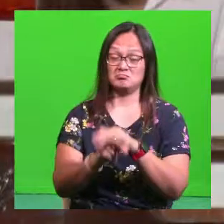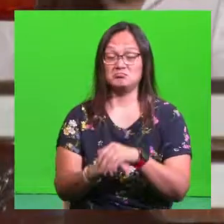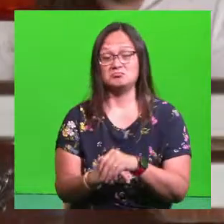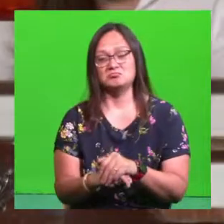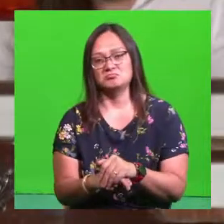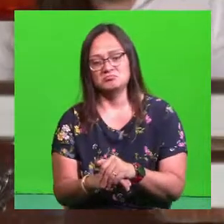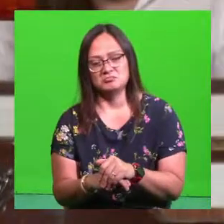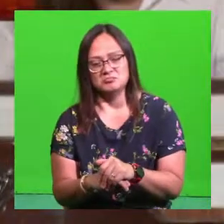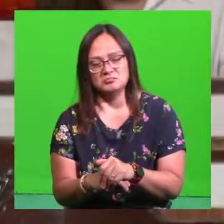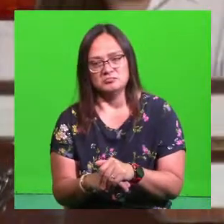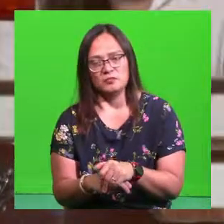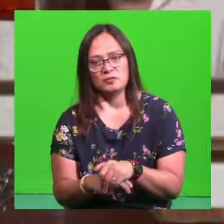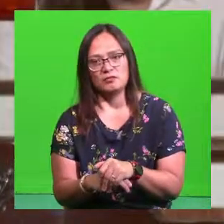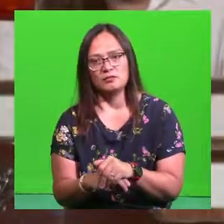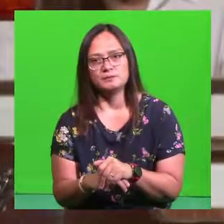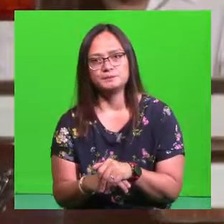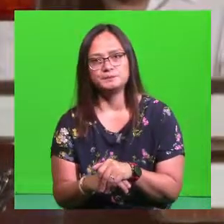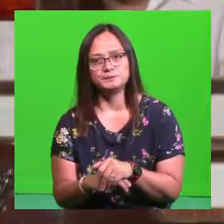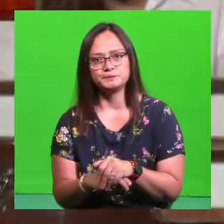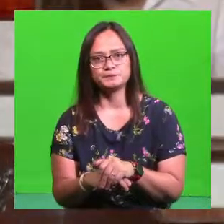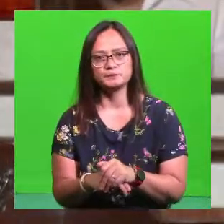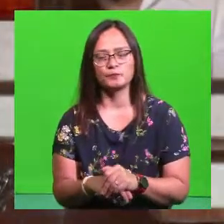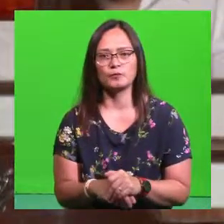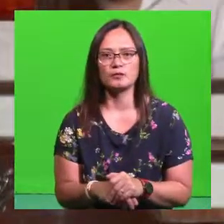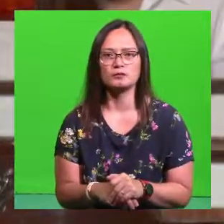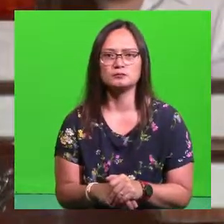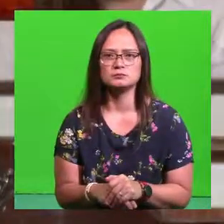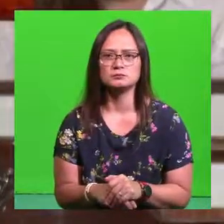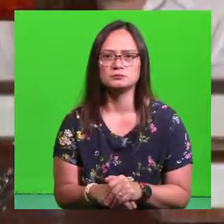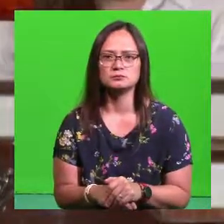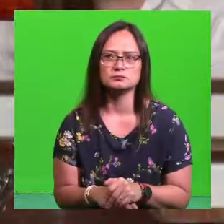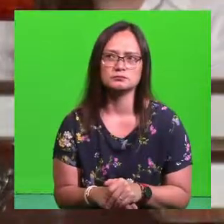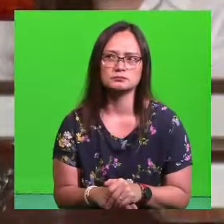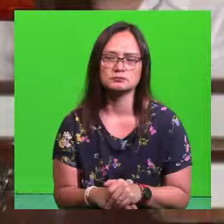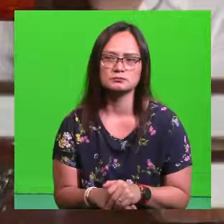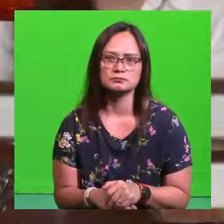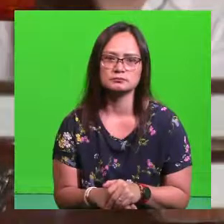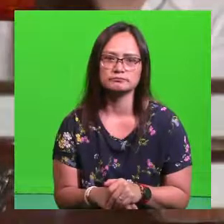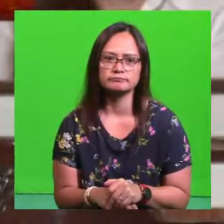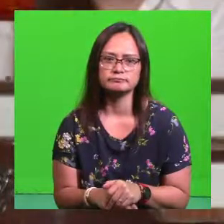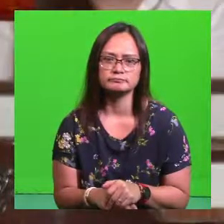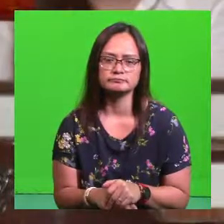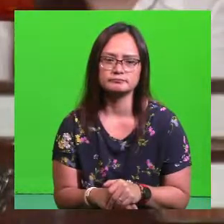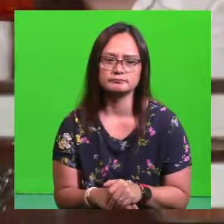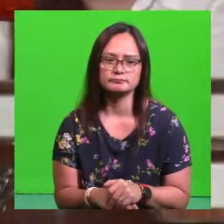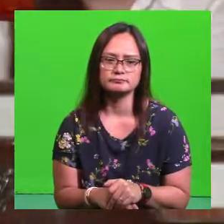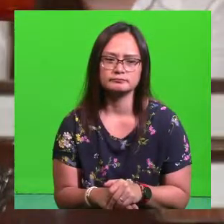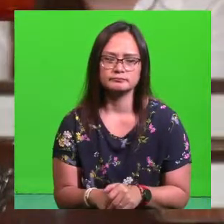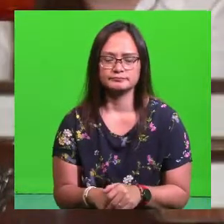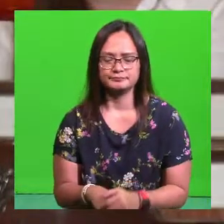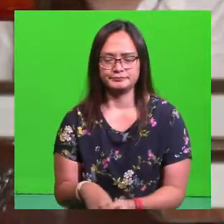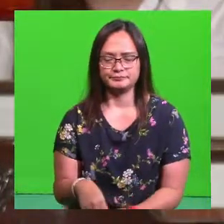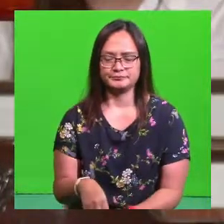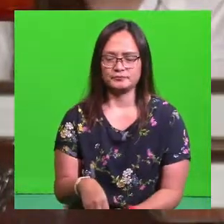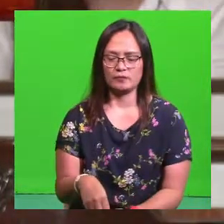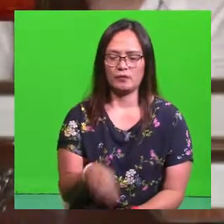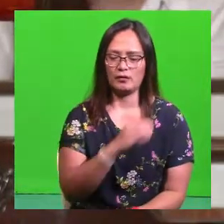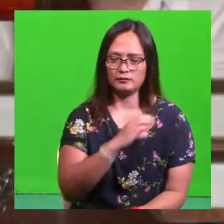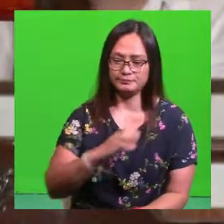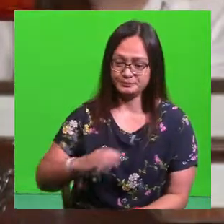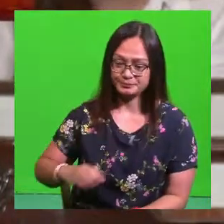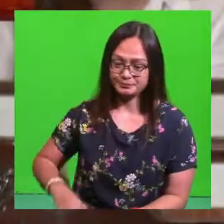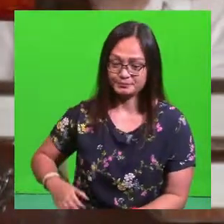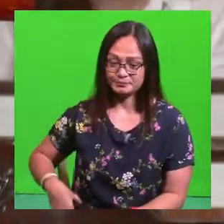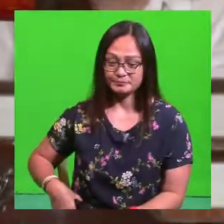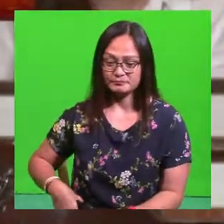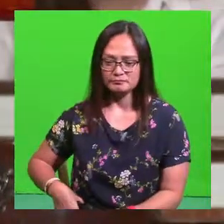one. Hindi namatay ang Panginoon sa krus ng Kalbaryo at inilibing at nabuhay na mag-uli upang tayo ay magkaroon